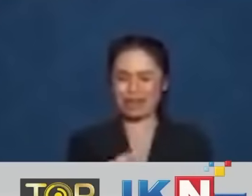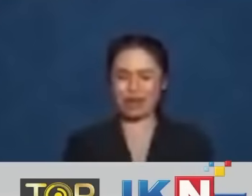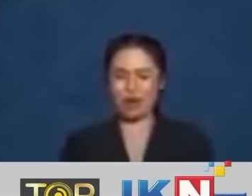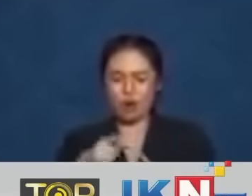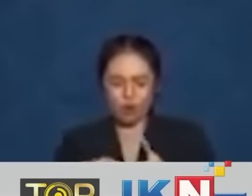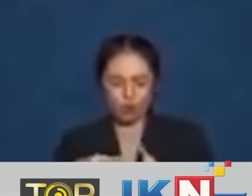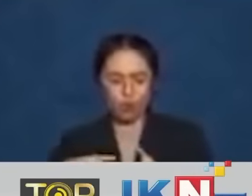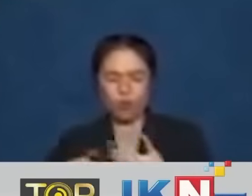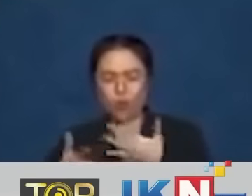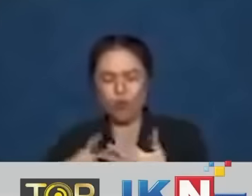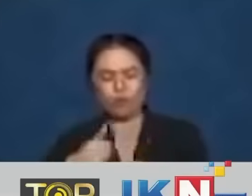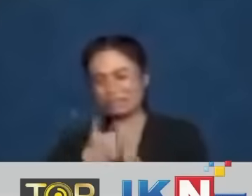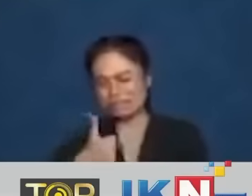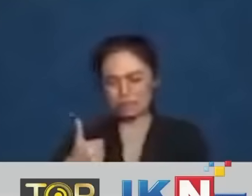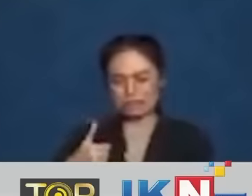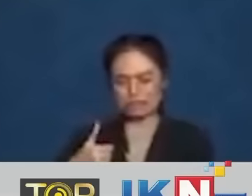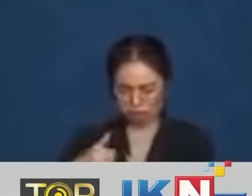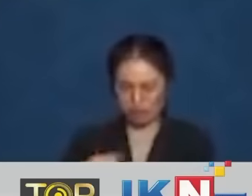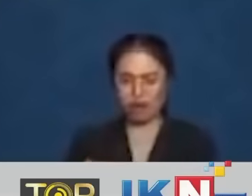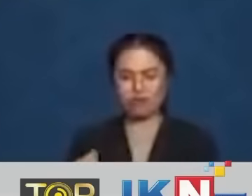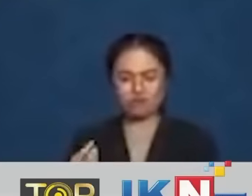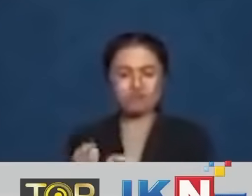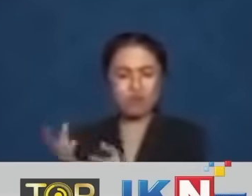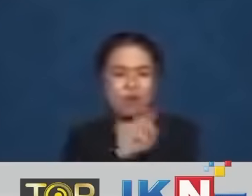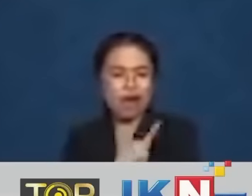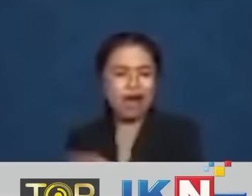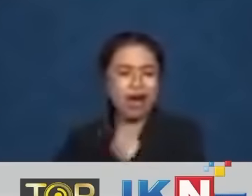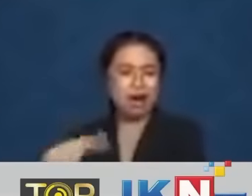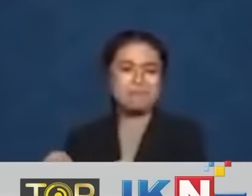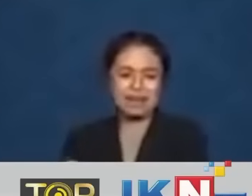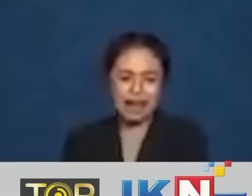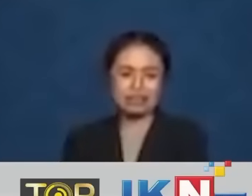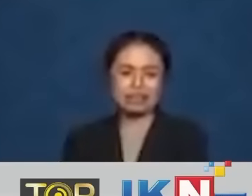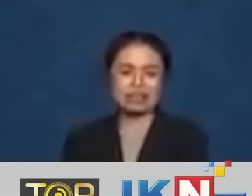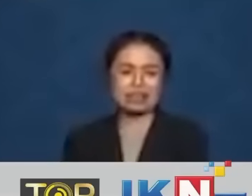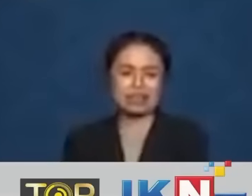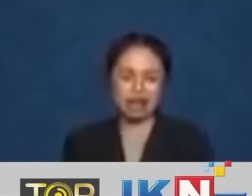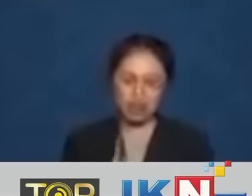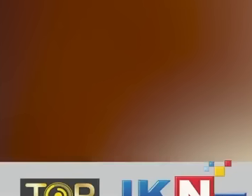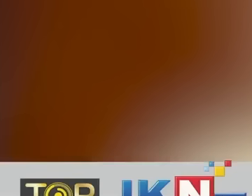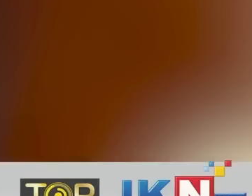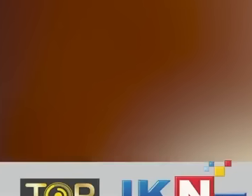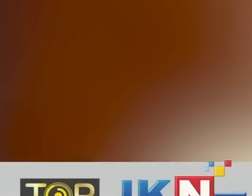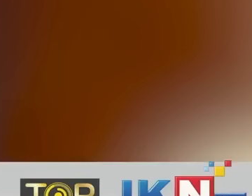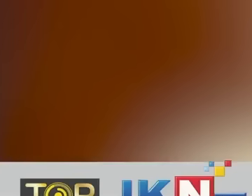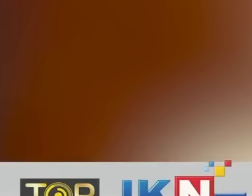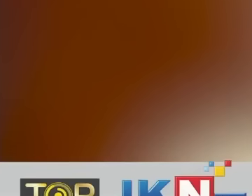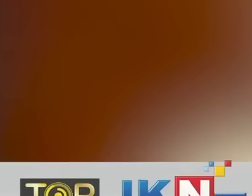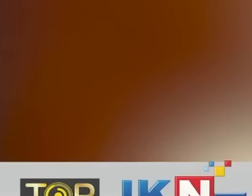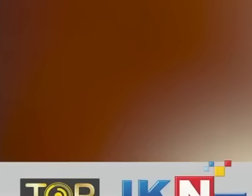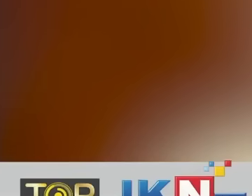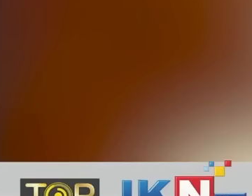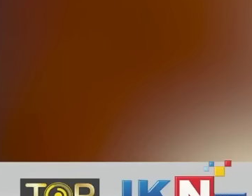างพันตำรวจเอกทวีสอดส่องต่อประเด็นที่คุณจุรินทร์อภิปรายไปเมื่อสักครู่นี้ครับ ราชทั